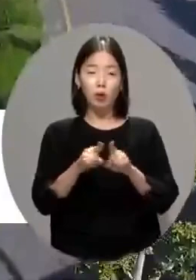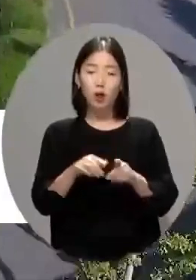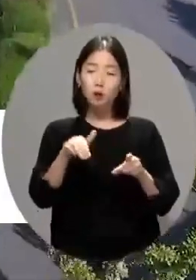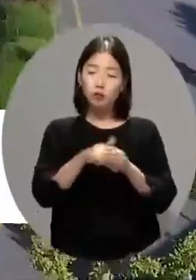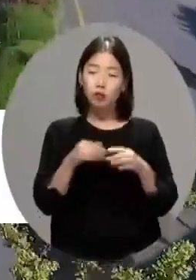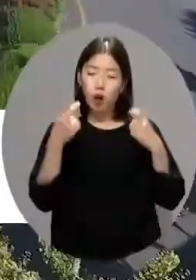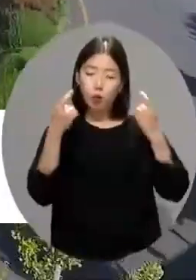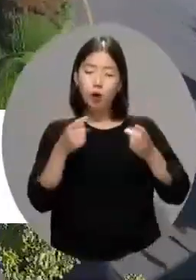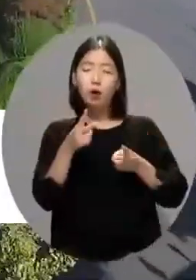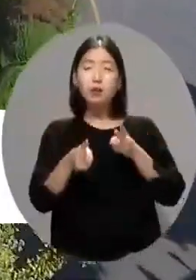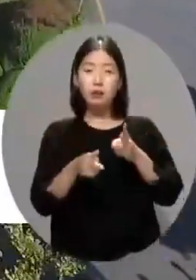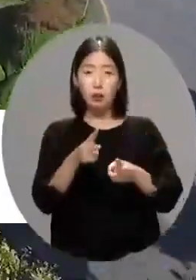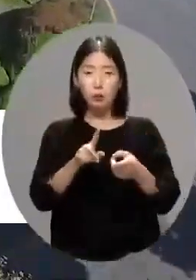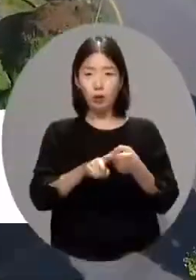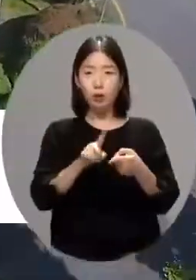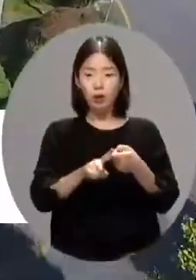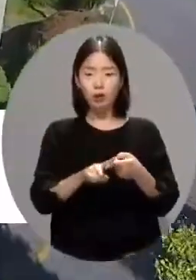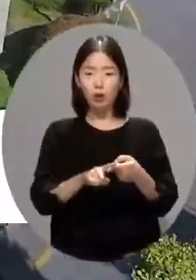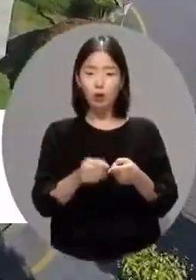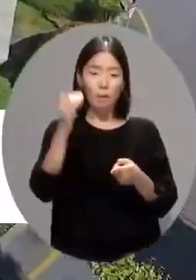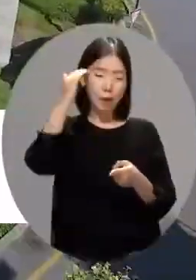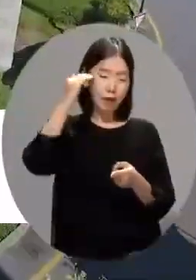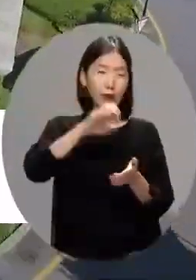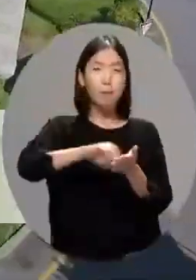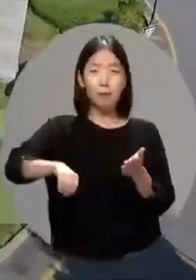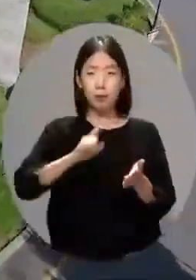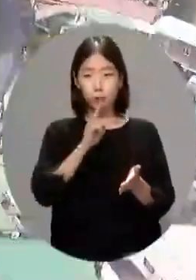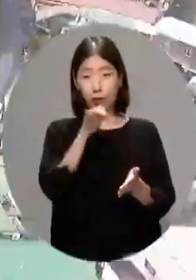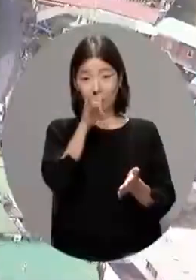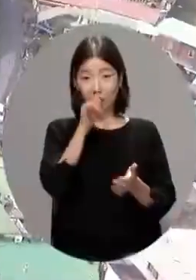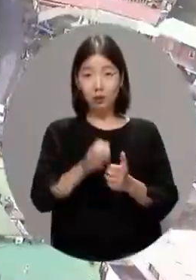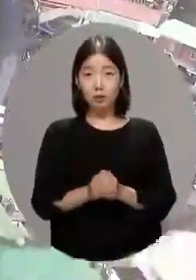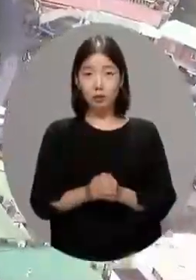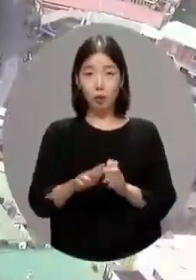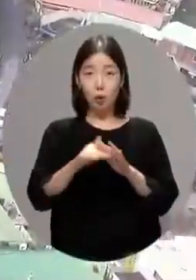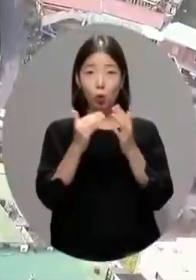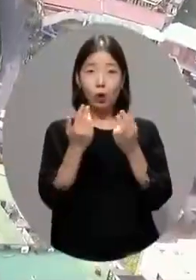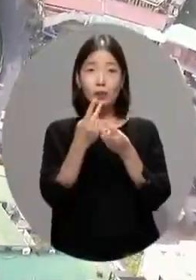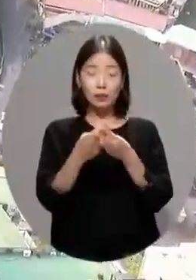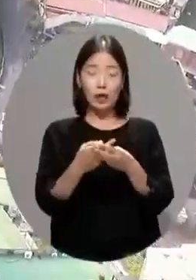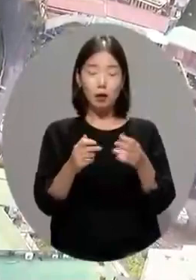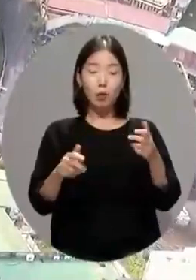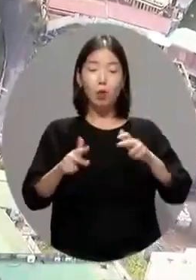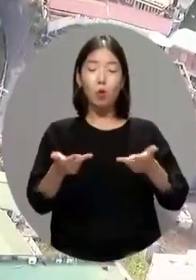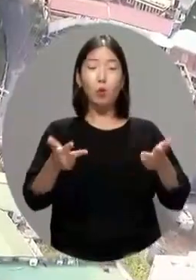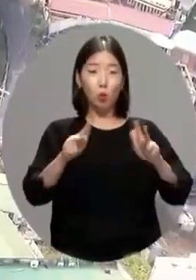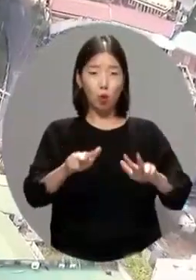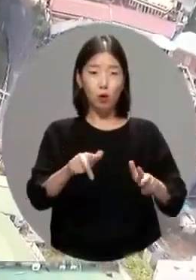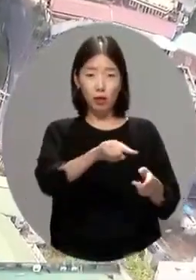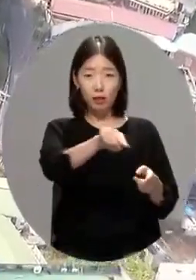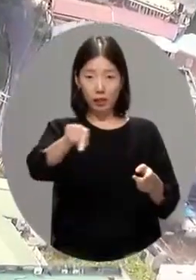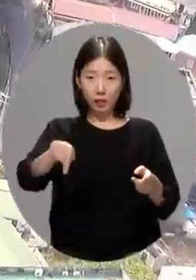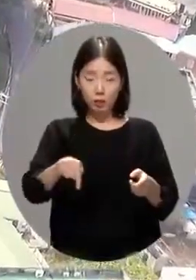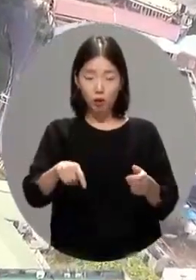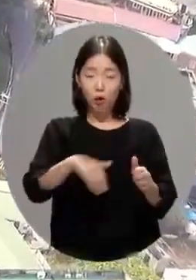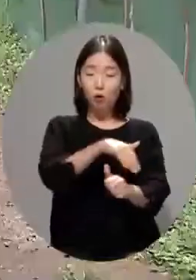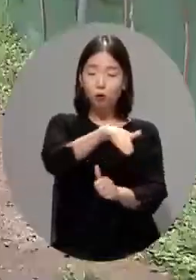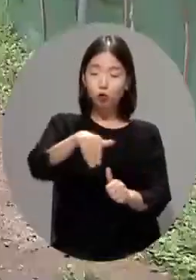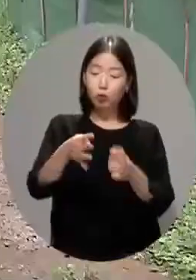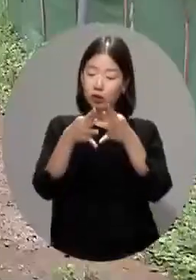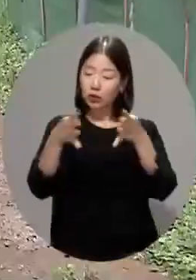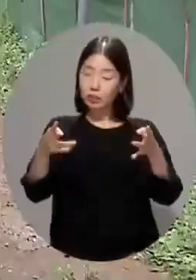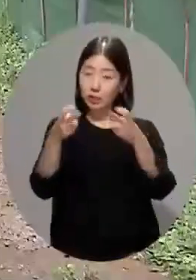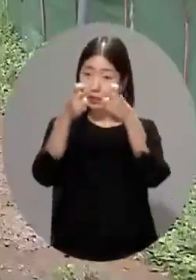문화관광 산업에 저해되는 요소를 없애겠다는 겁니다. 또 완산공원과 가련산공원 등 공원 주변